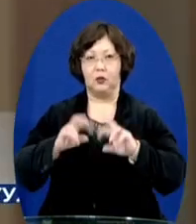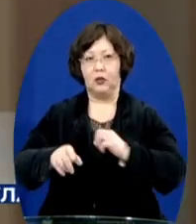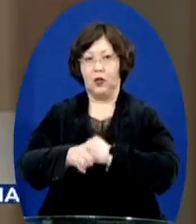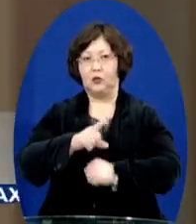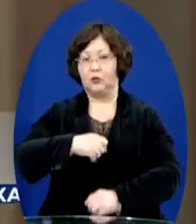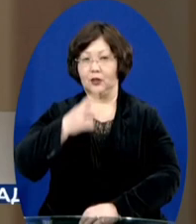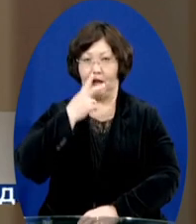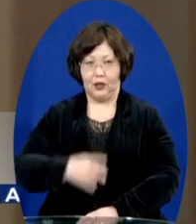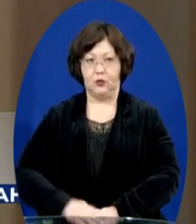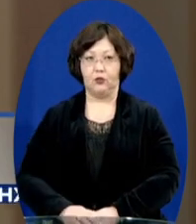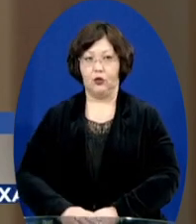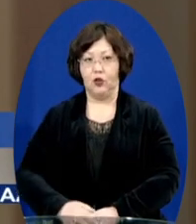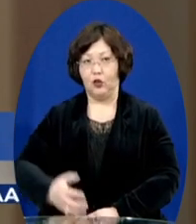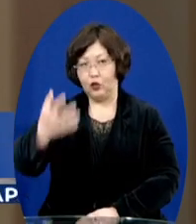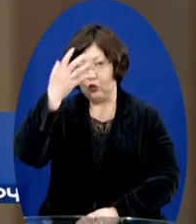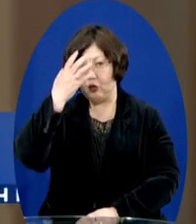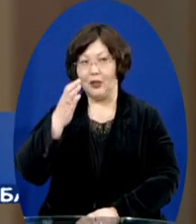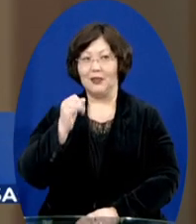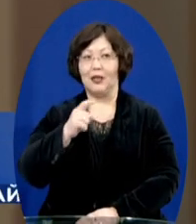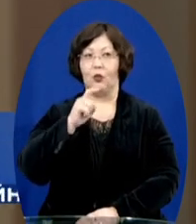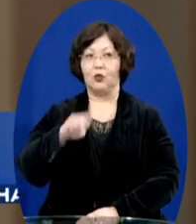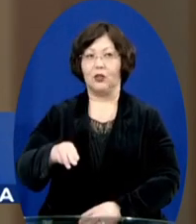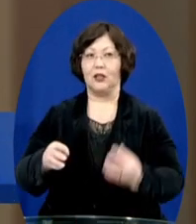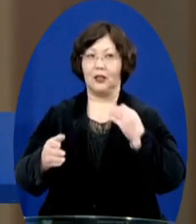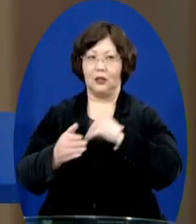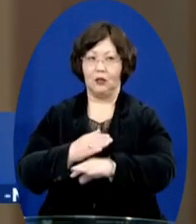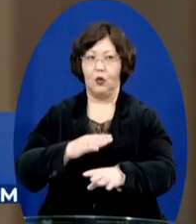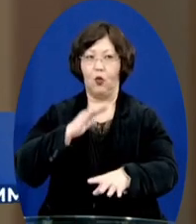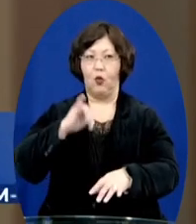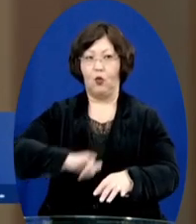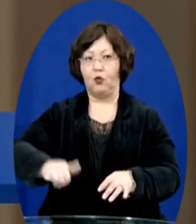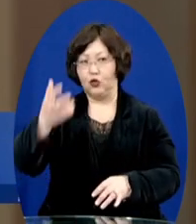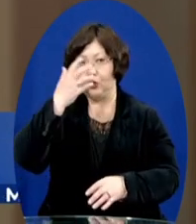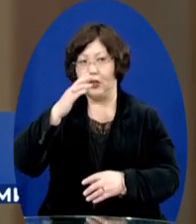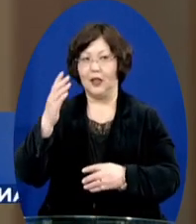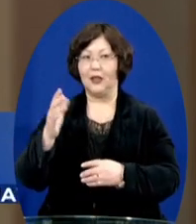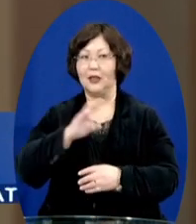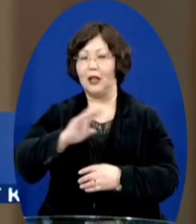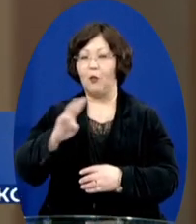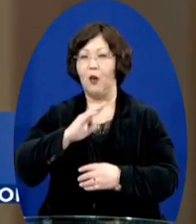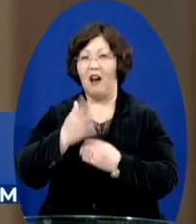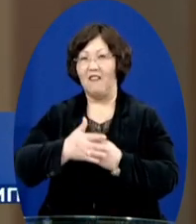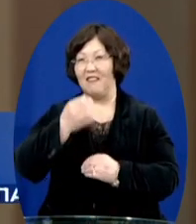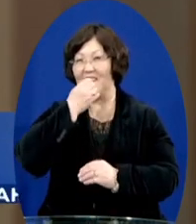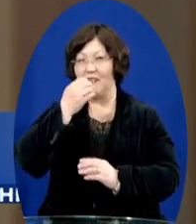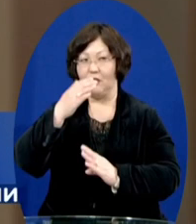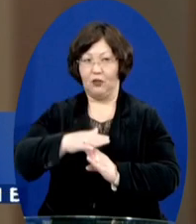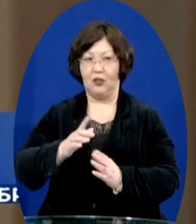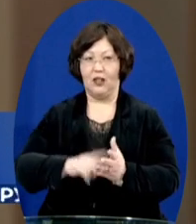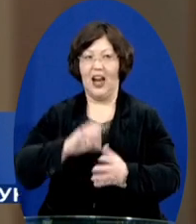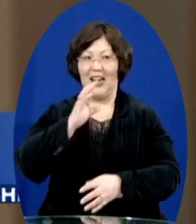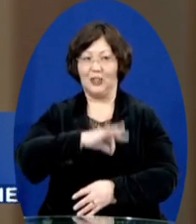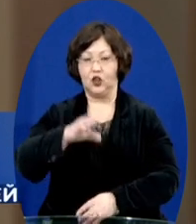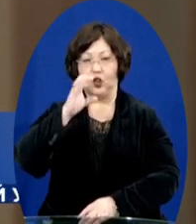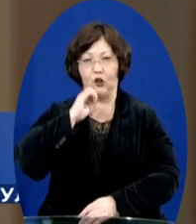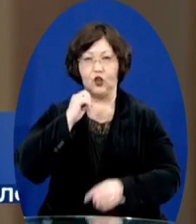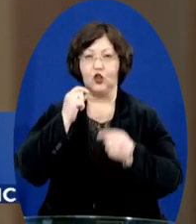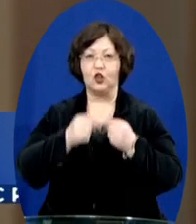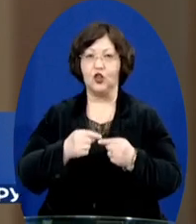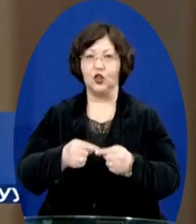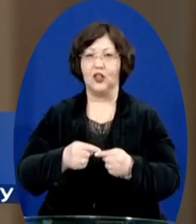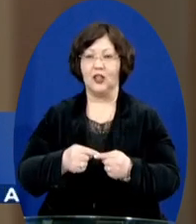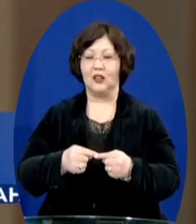байна. Тэгвэл төрийн одоо санхүүжилтээр дамжуулаад улс төрийн намуудыг авилгаас алгаж авах гэдэг байгаа байхгүй юу? Ашиг сонирхлын зөрчил дээр автаад байгаа бол тэрийг нь